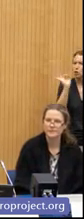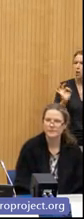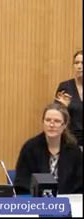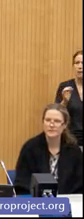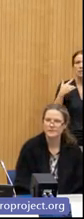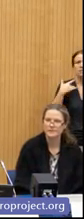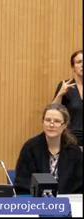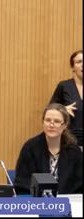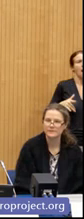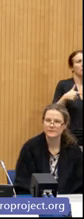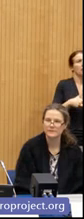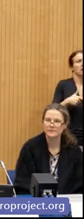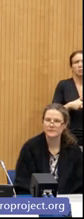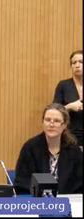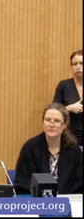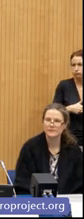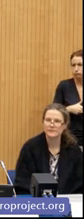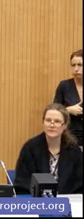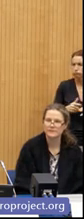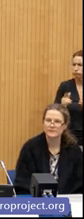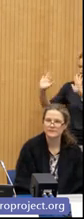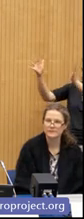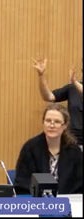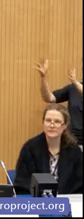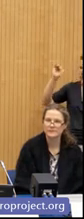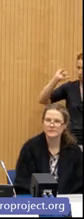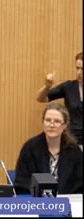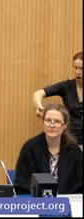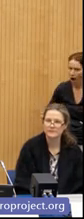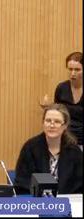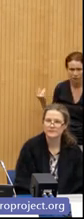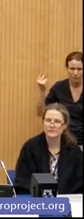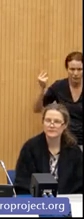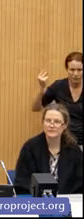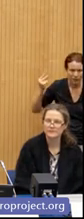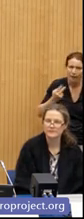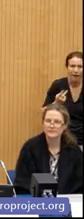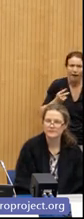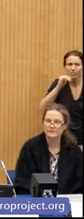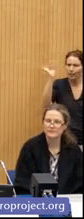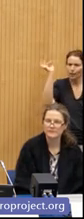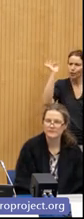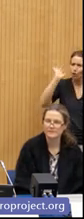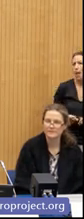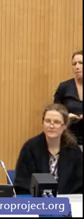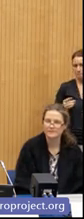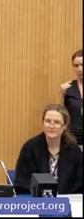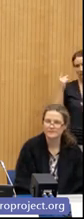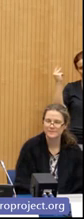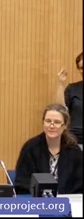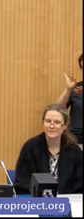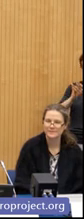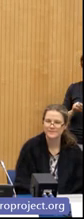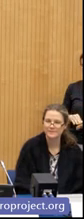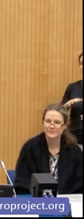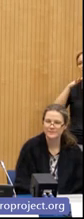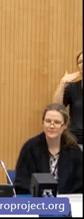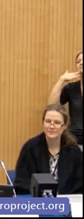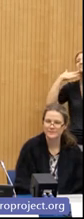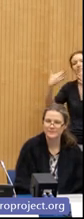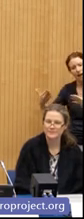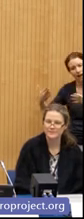zu haben. Ich bin damit völlig einverstanden und ich glaube, dies war ein sehr wichtiger Punkt. Vielen Dank.